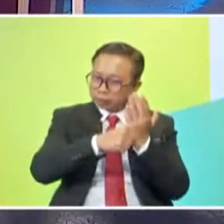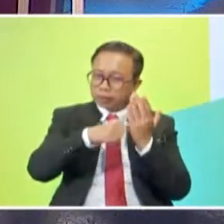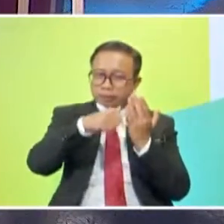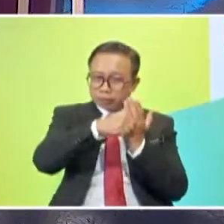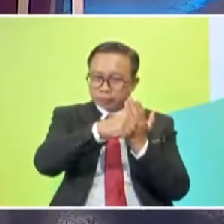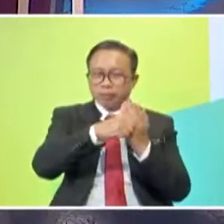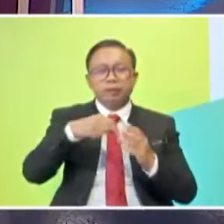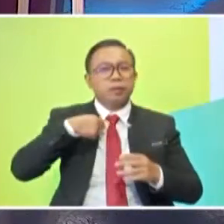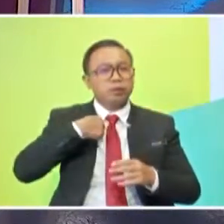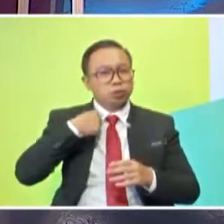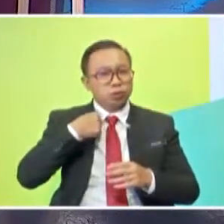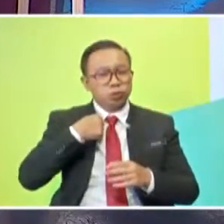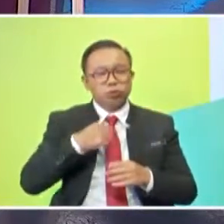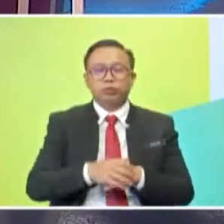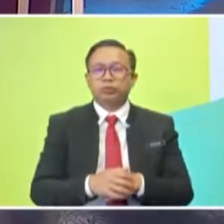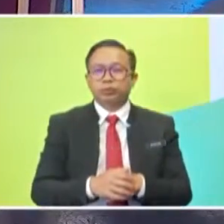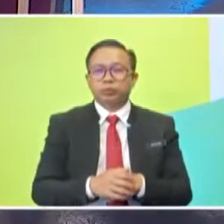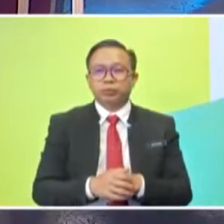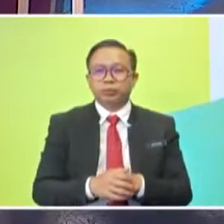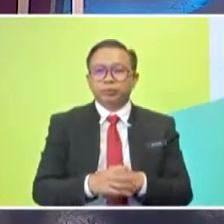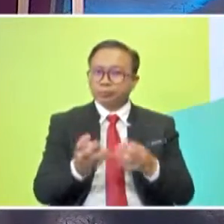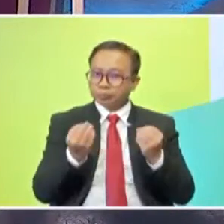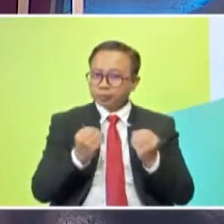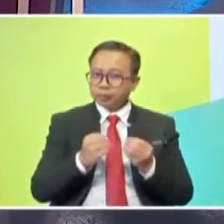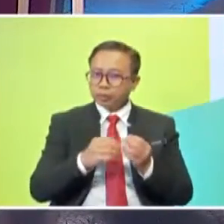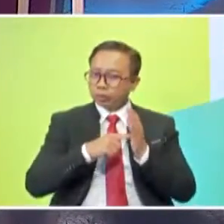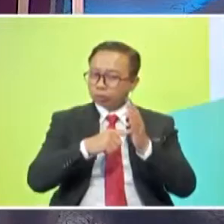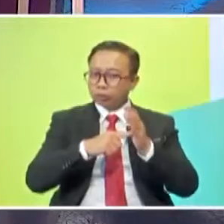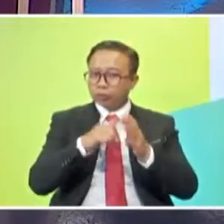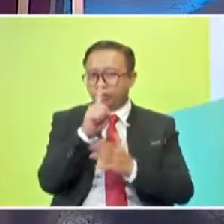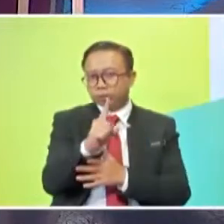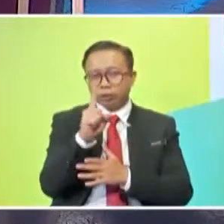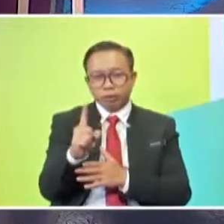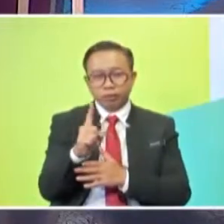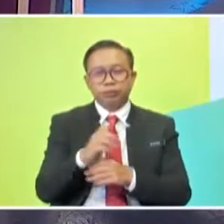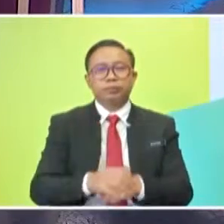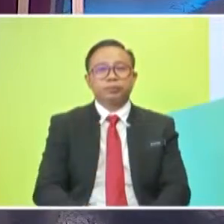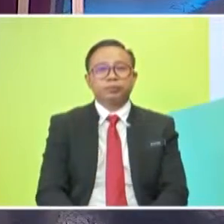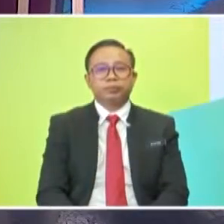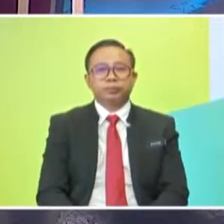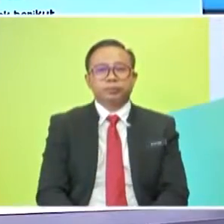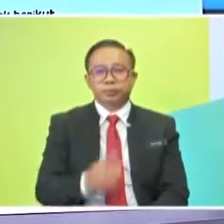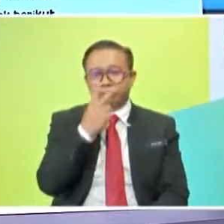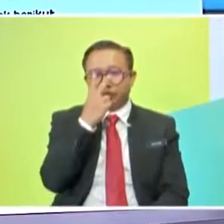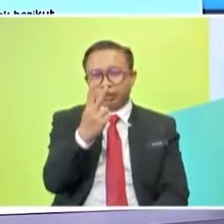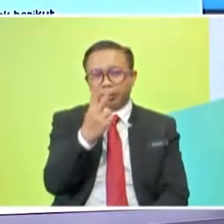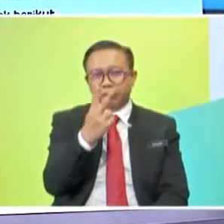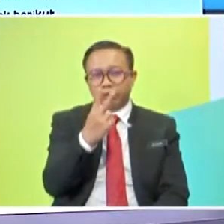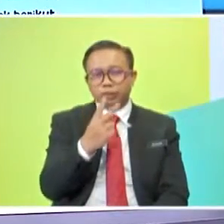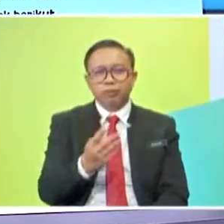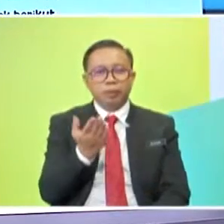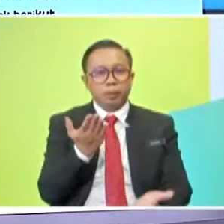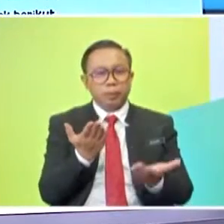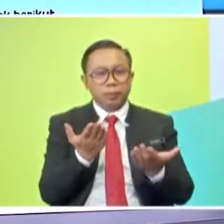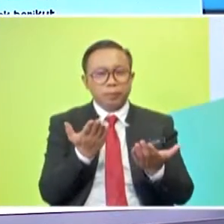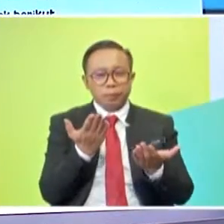baju kan kita gunakan ini C guna Tunjukkan satu persatu Mirana tengok noise Goodbye lah kita tengok berat